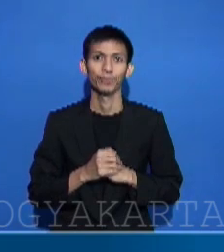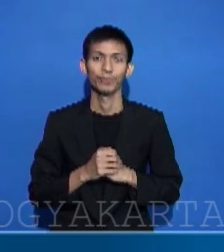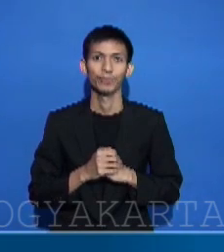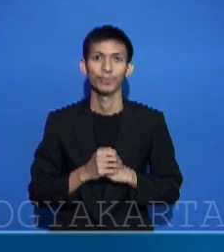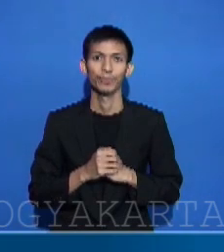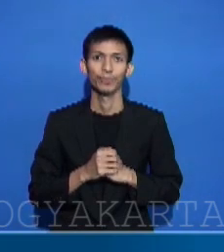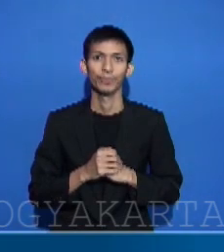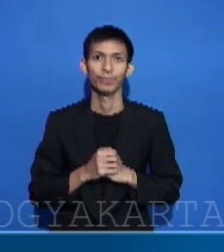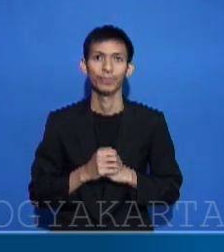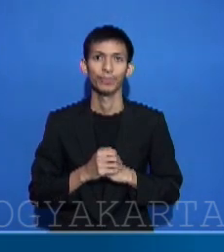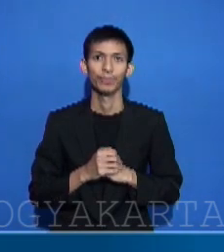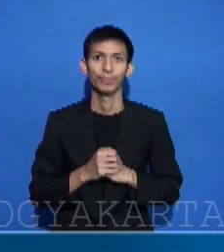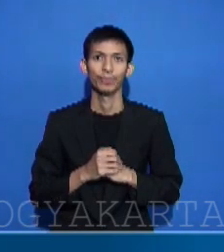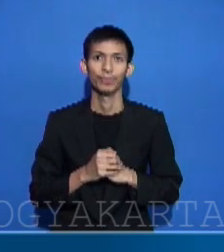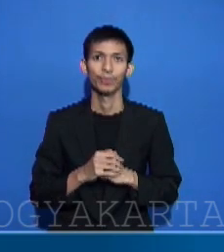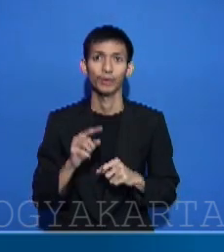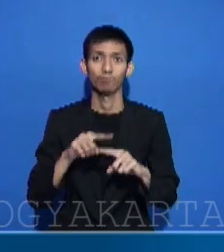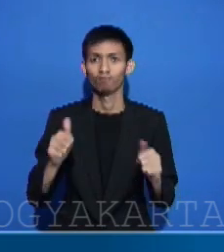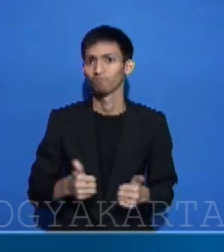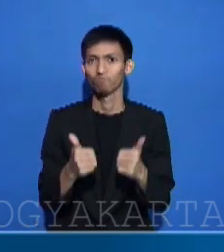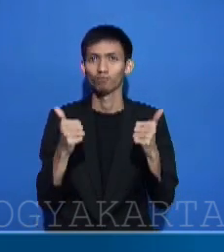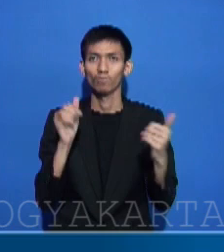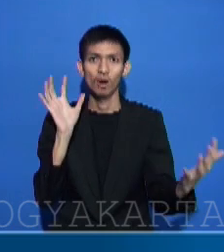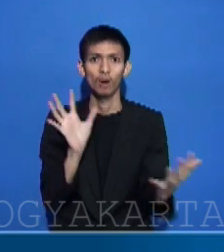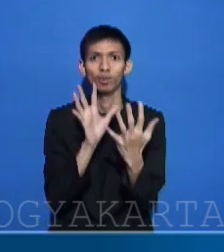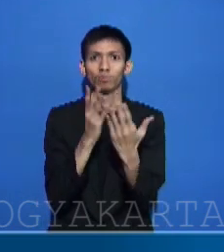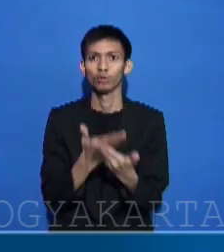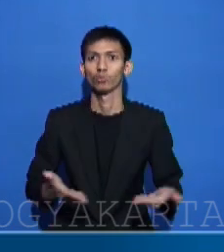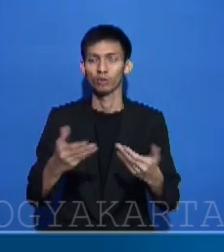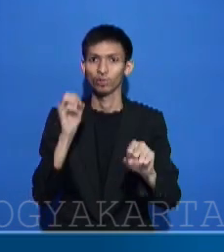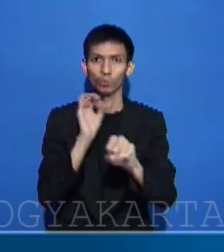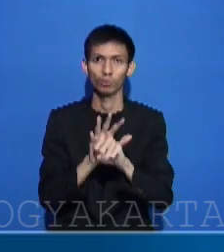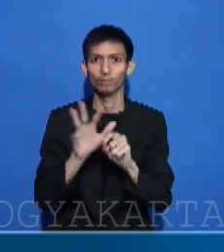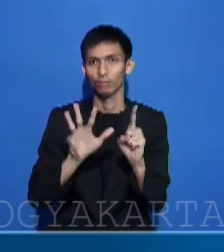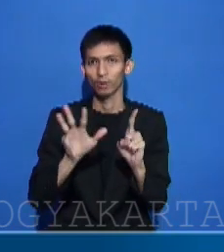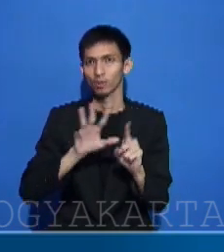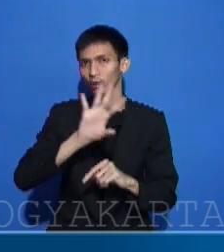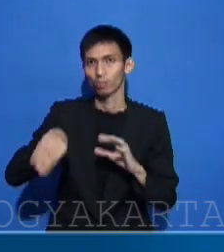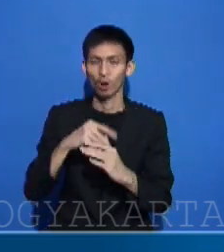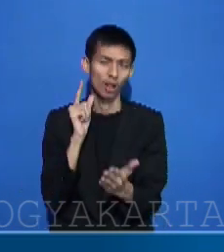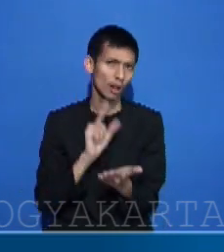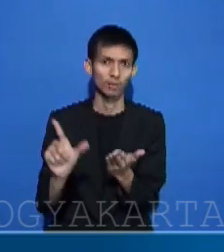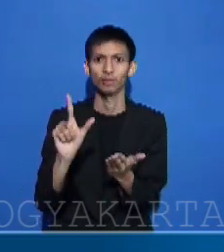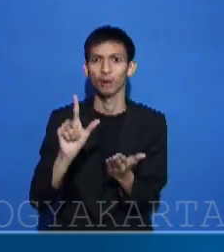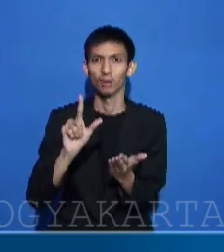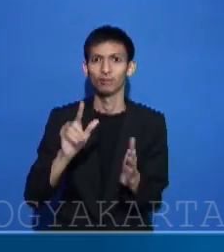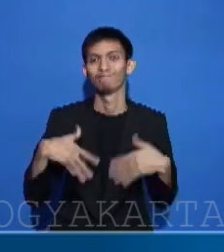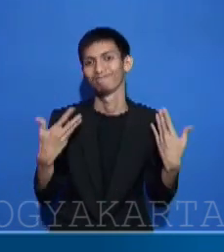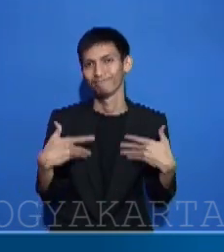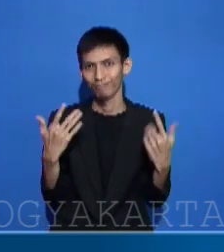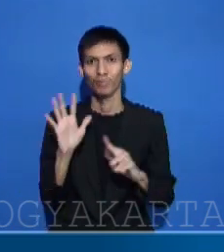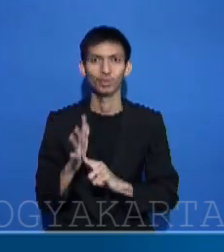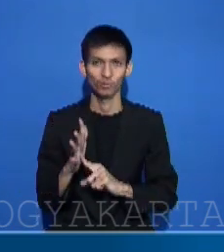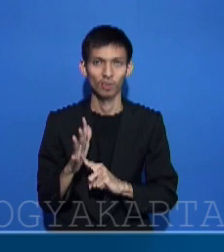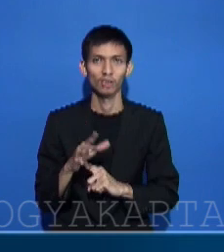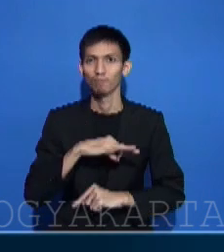melewati masa pandemi COVID dengan semuanya lancar. Semuanya bergembira, tidak ada korban